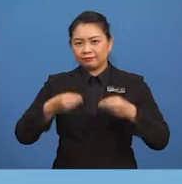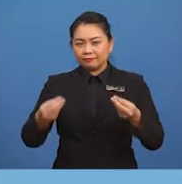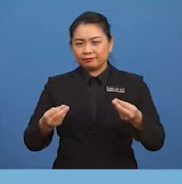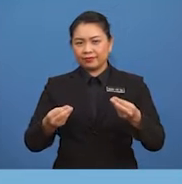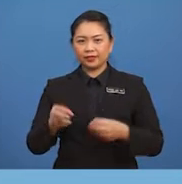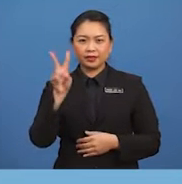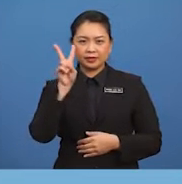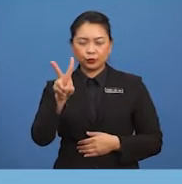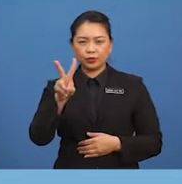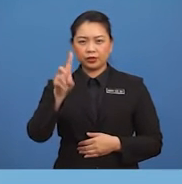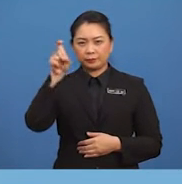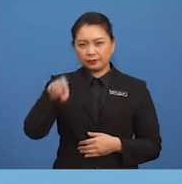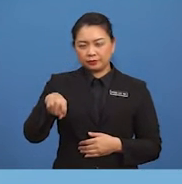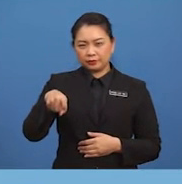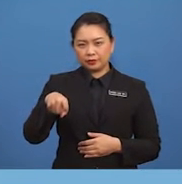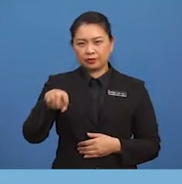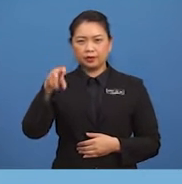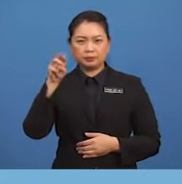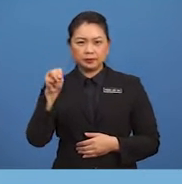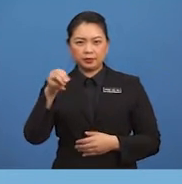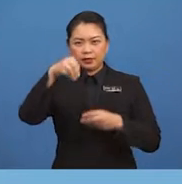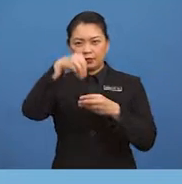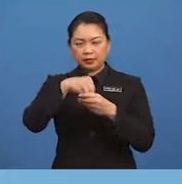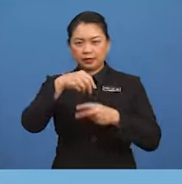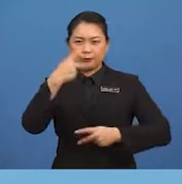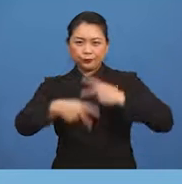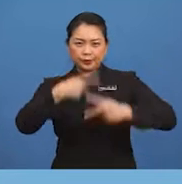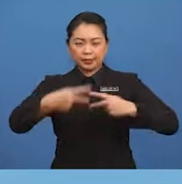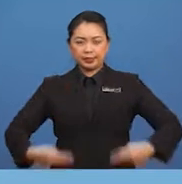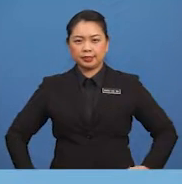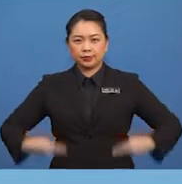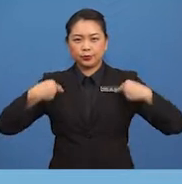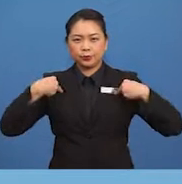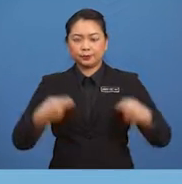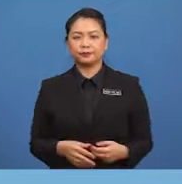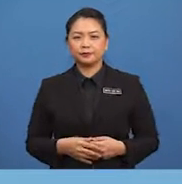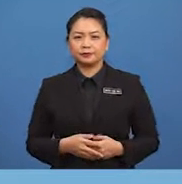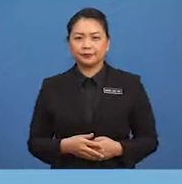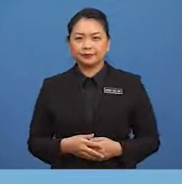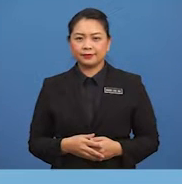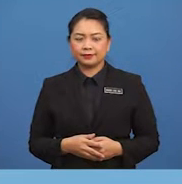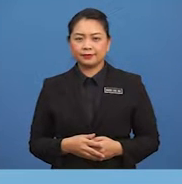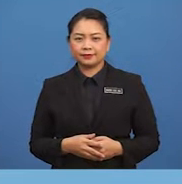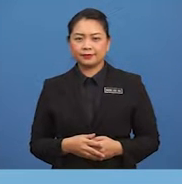Berikan dua keperluan mitosis dalam proses hidup.